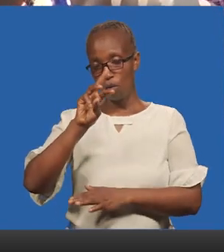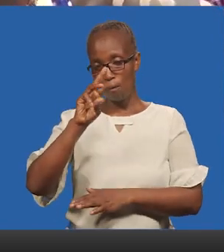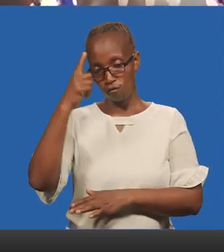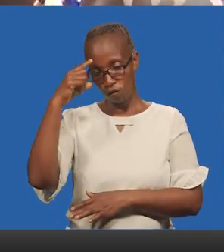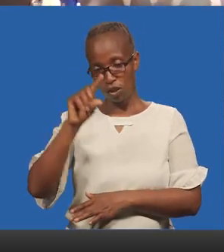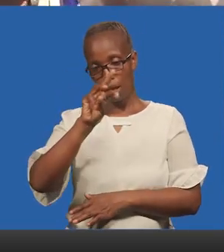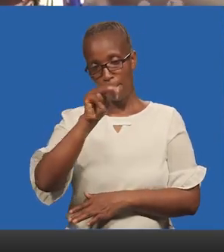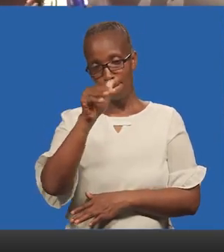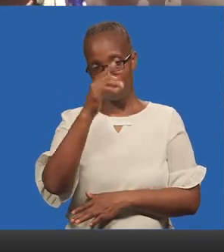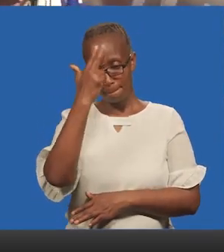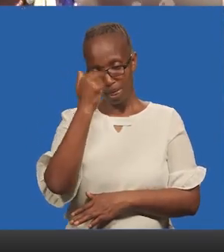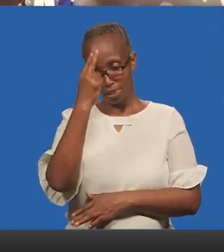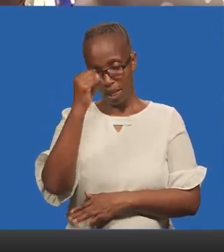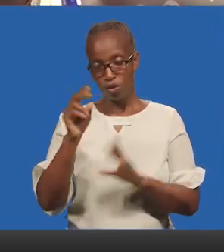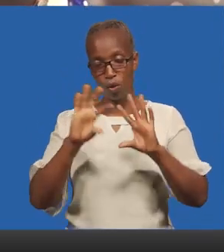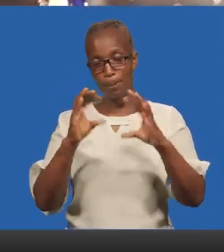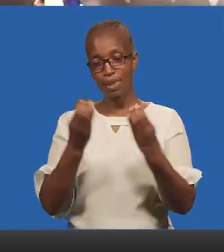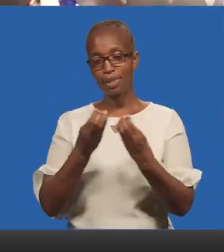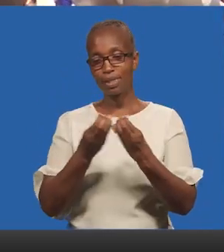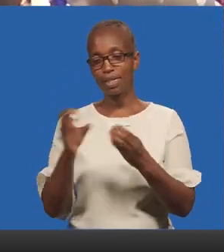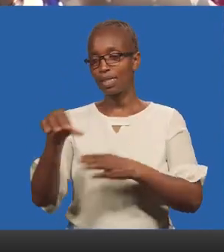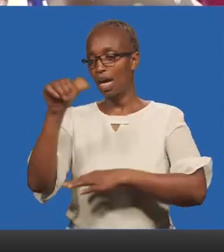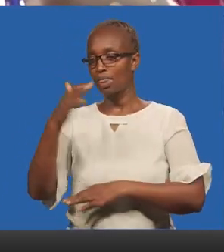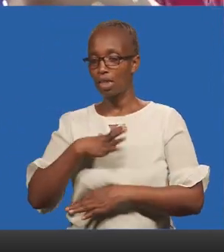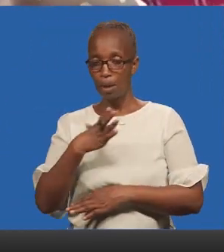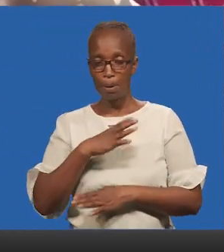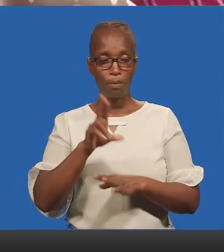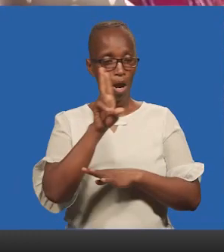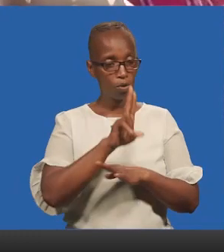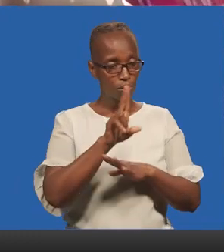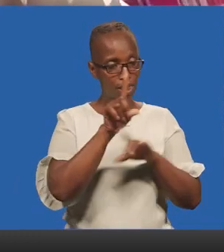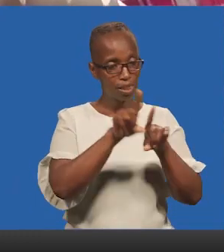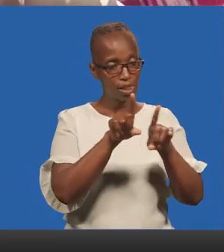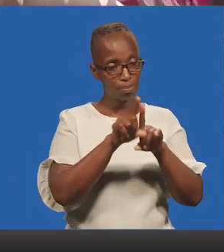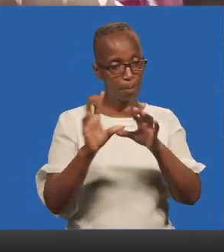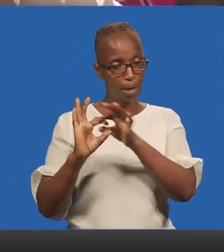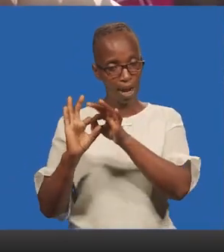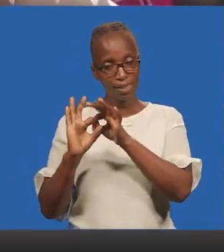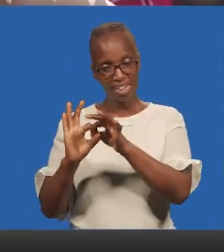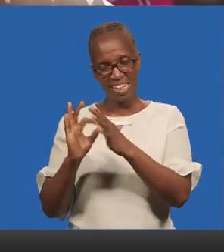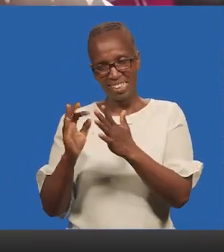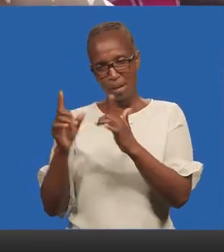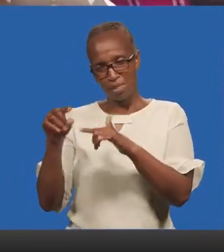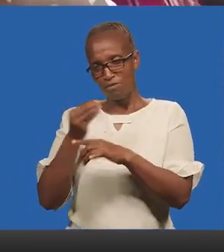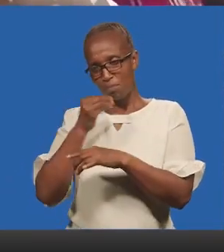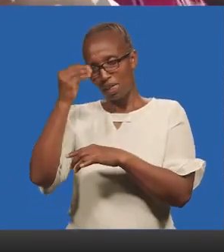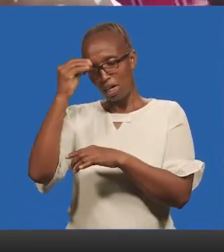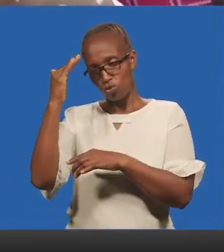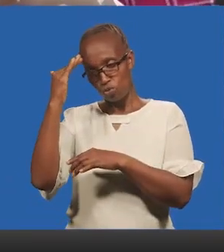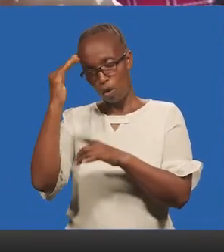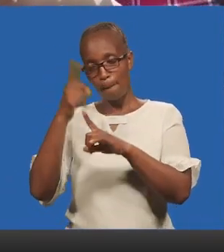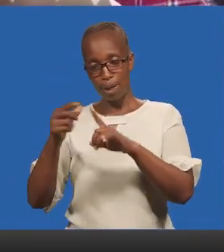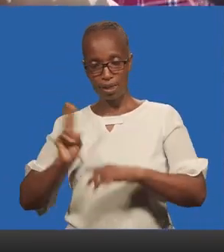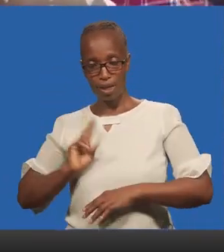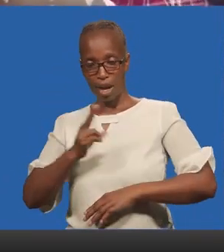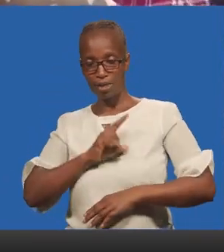Masai. Things happening out there, other people are using this culture, is like they know more about this culture, but we are